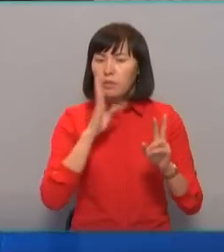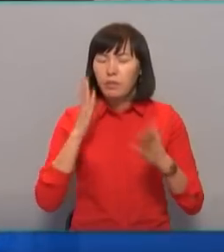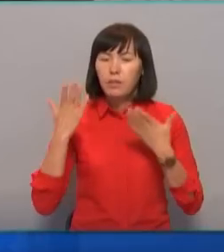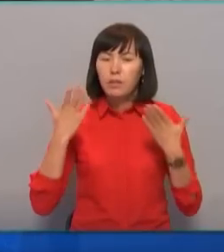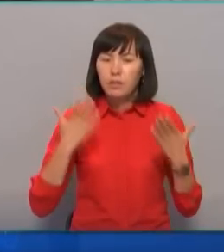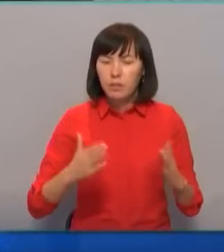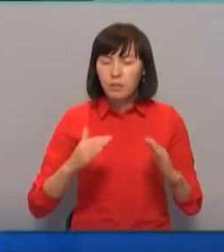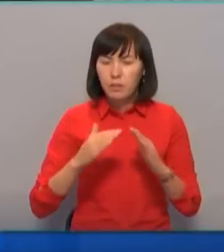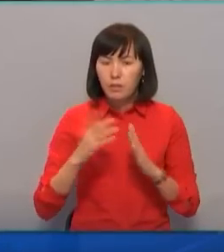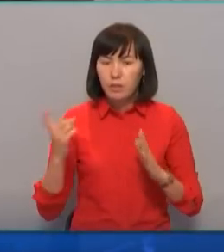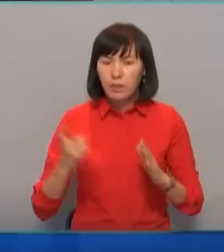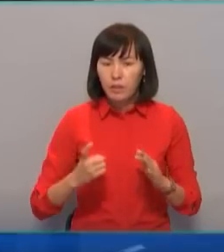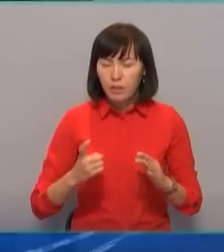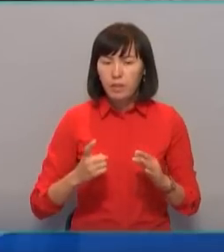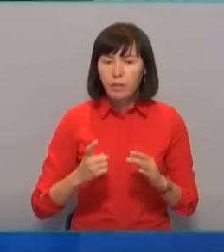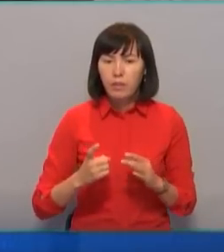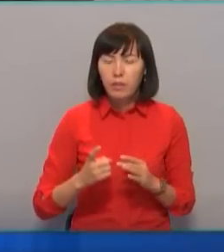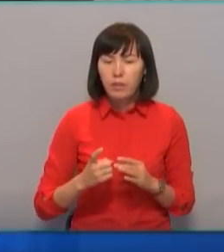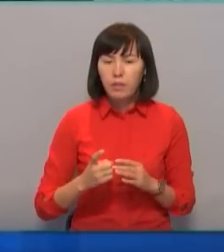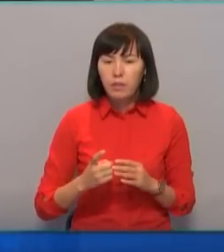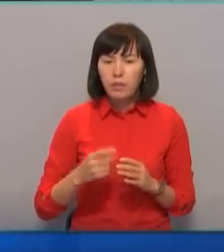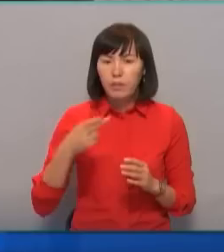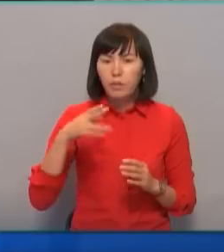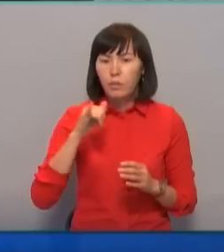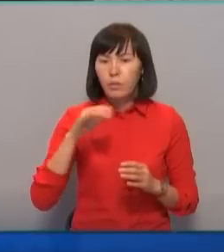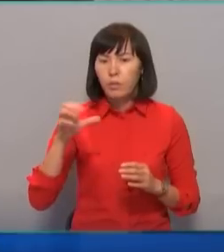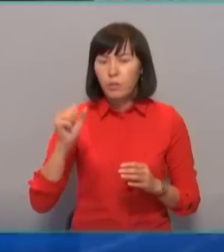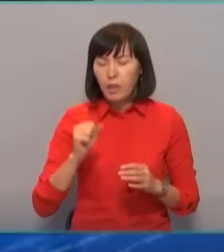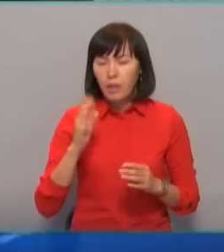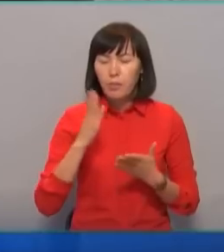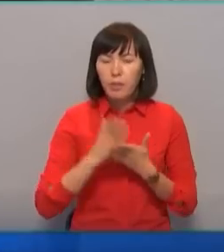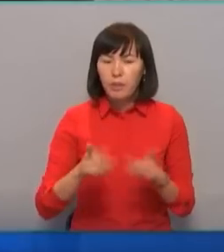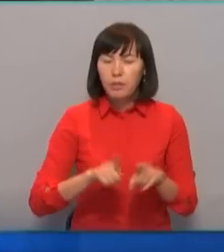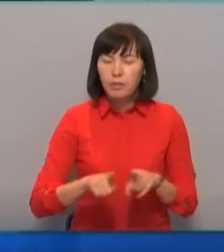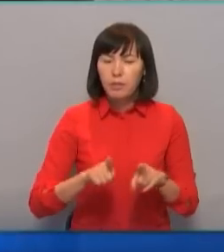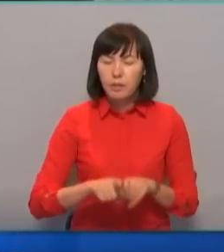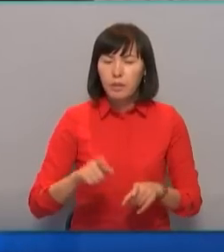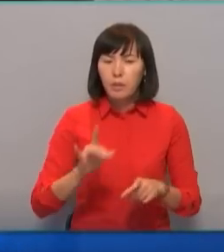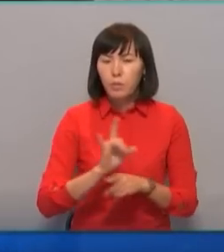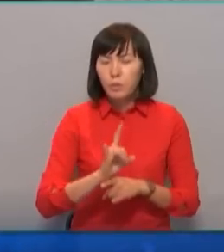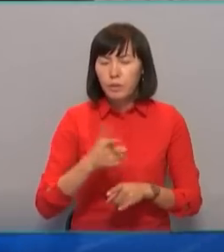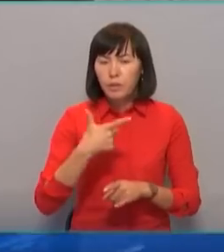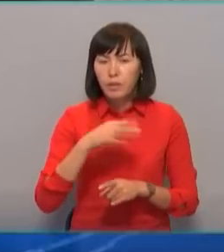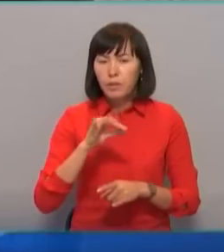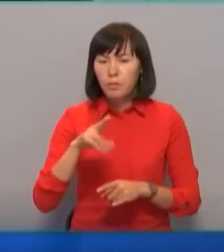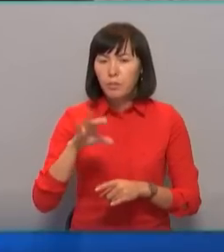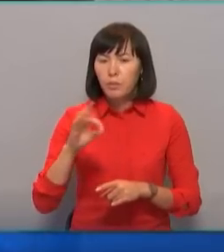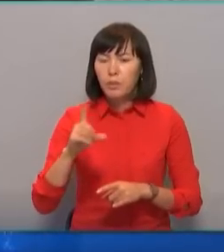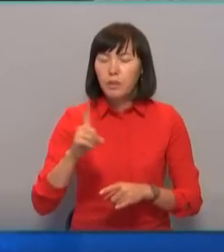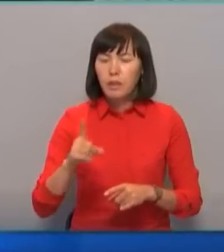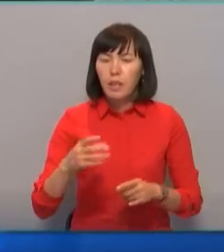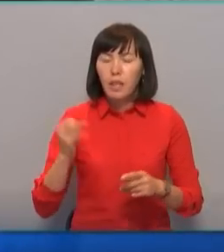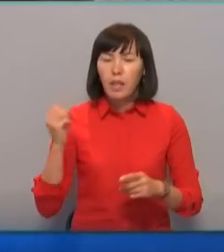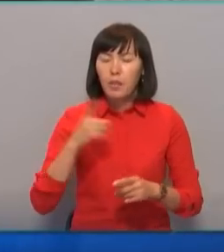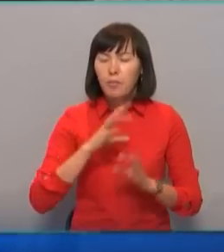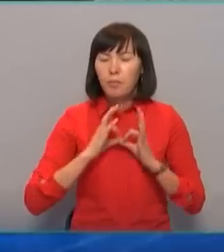келіп, үйлеріне дуа бар екенін үгіттеп, алдап, гипноз пайдаланып, олардың алтын